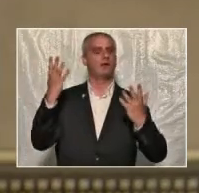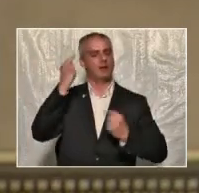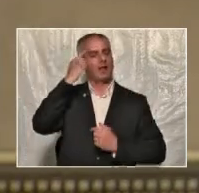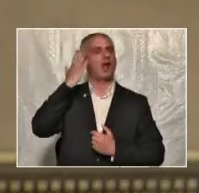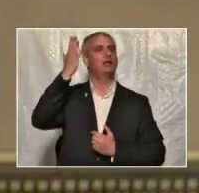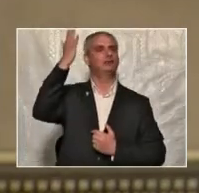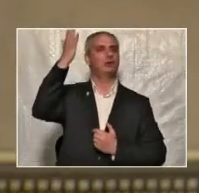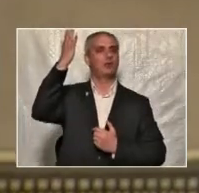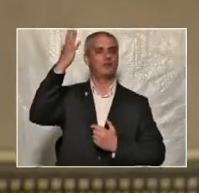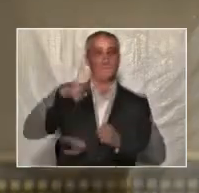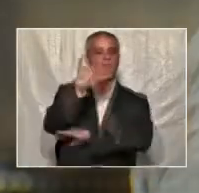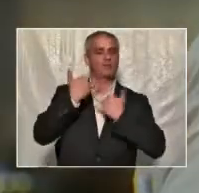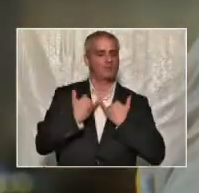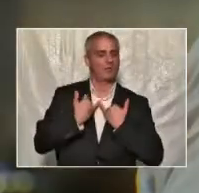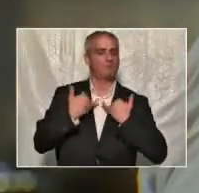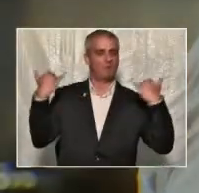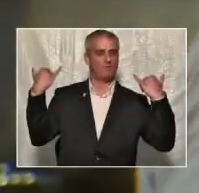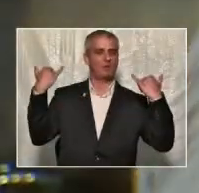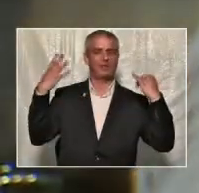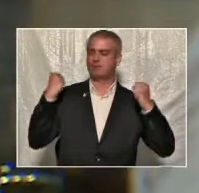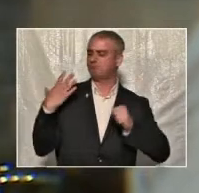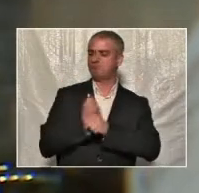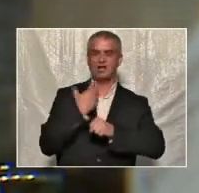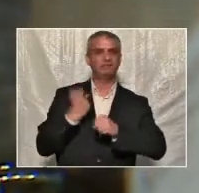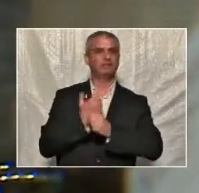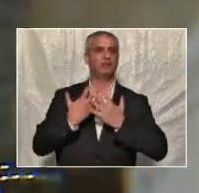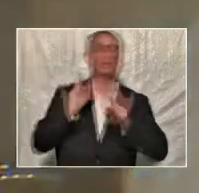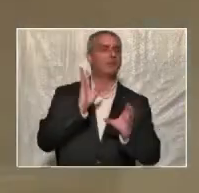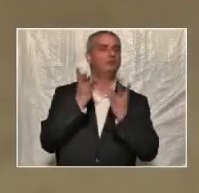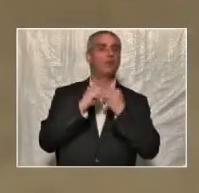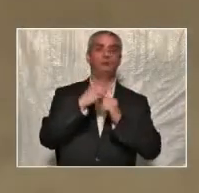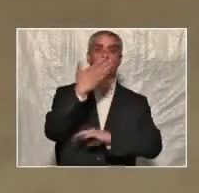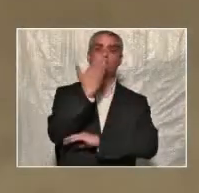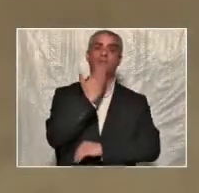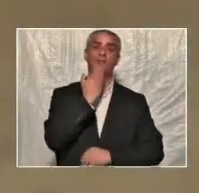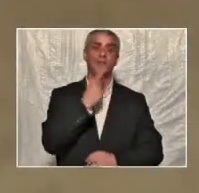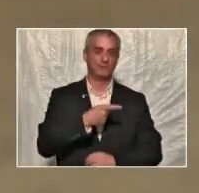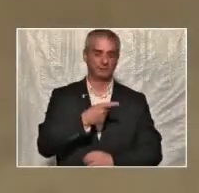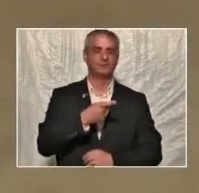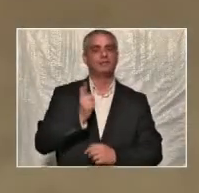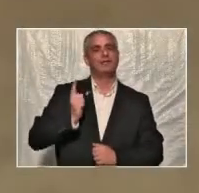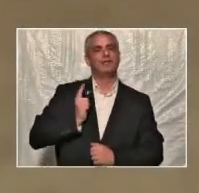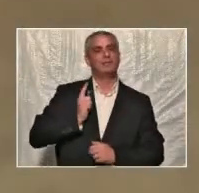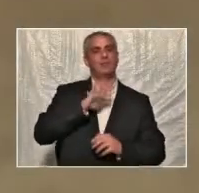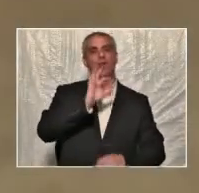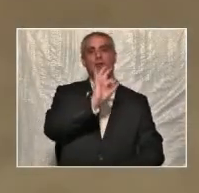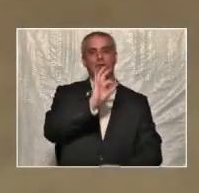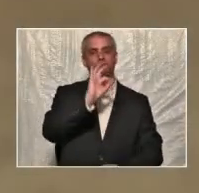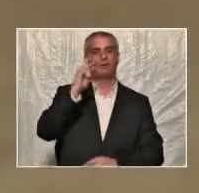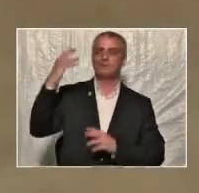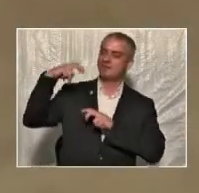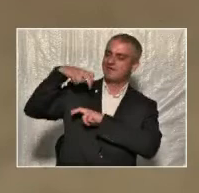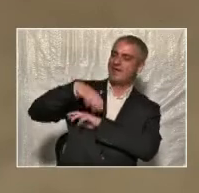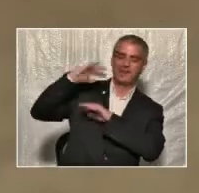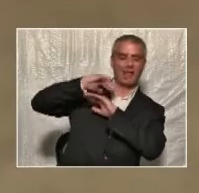חזון ומעש ותקווה. רובן המכריע של המשפחות במדינת ישראל המתינו לילדיהן בירידה